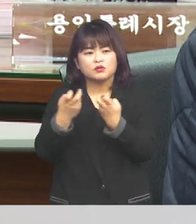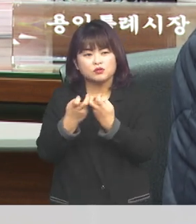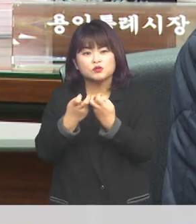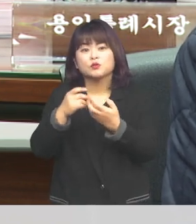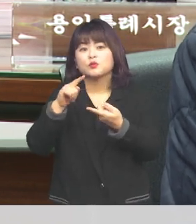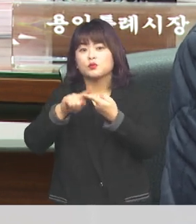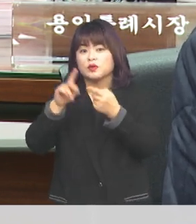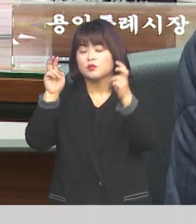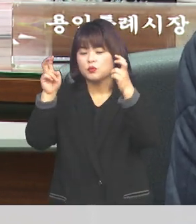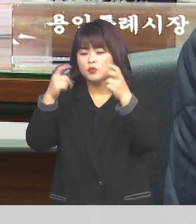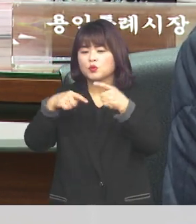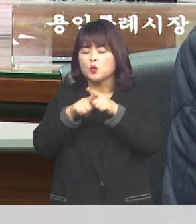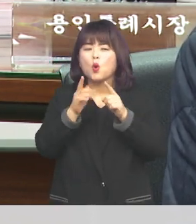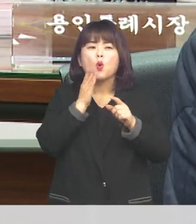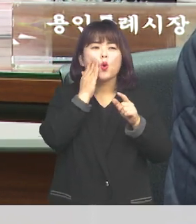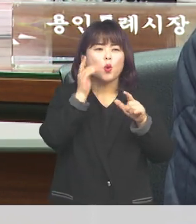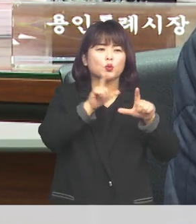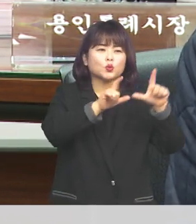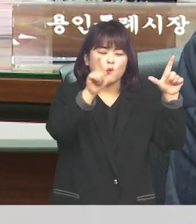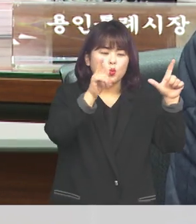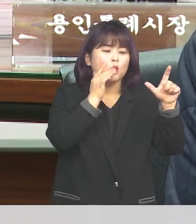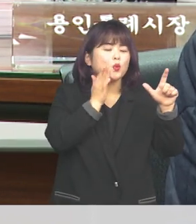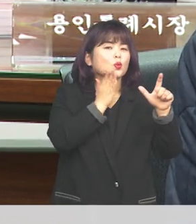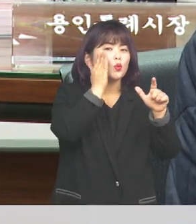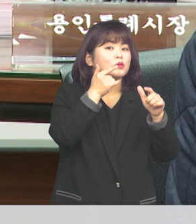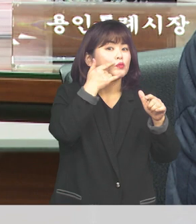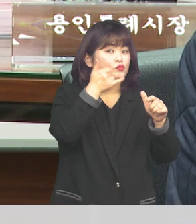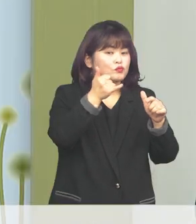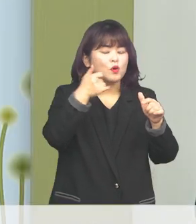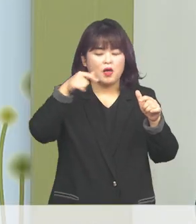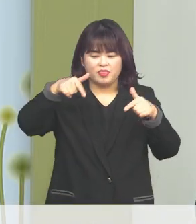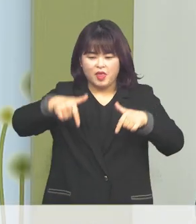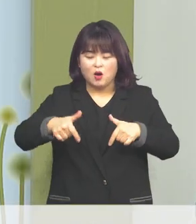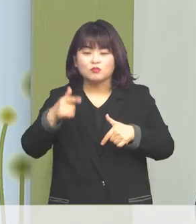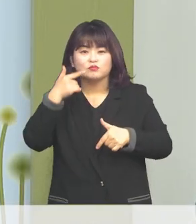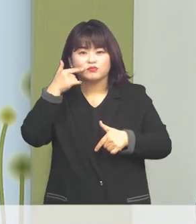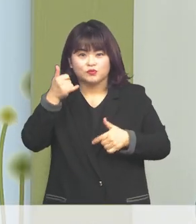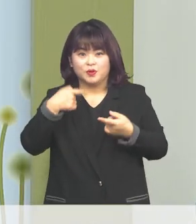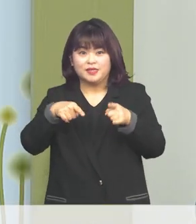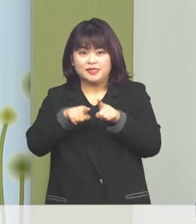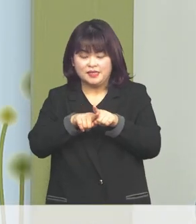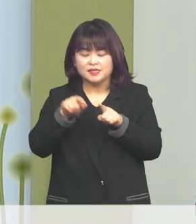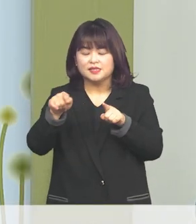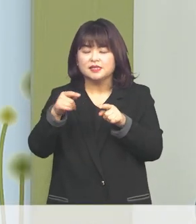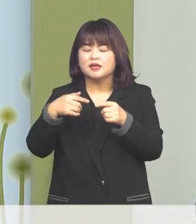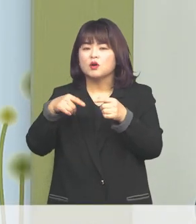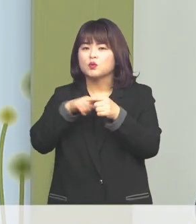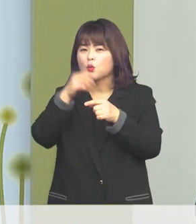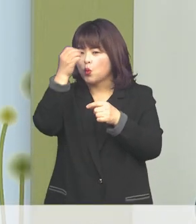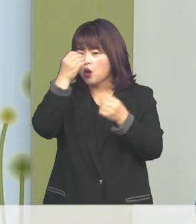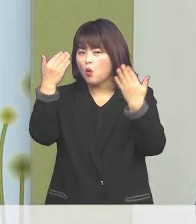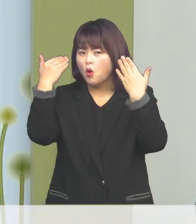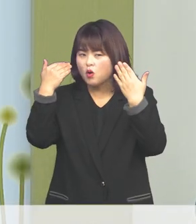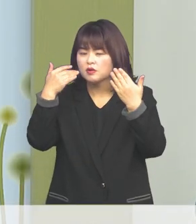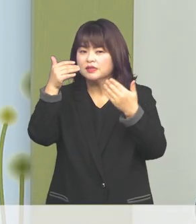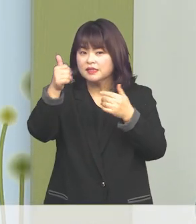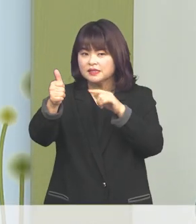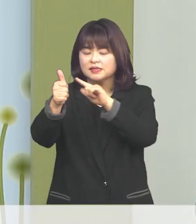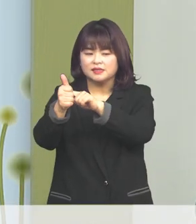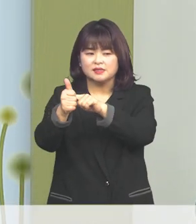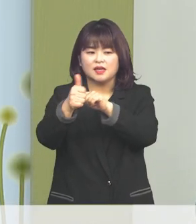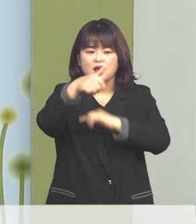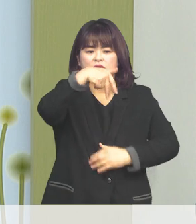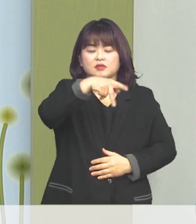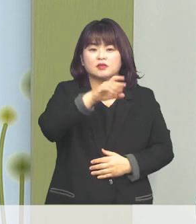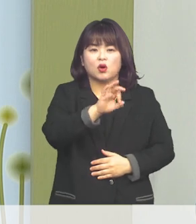기흥교육문화발전추진위원, 최은진 동부녹색어머니 봉사회장, 손민영 서부녹색어머니 봉사회장, 김혜만 용인고등학교장,